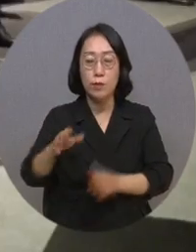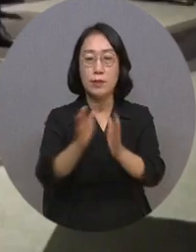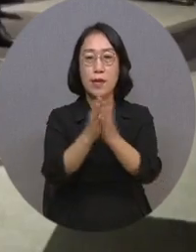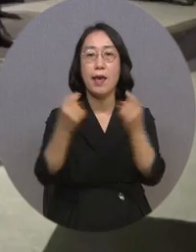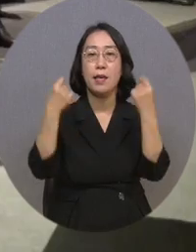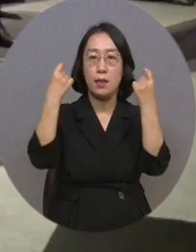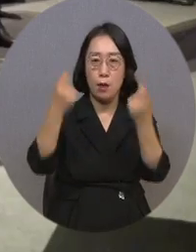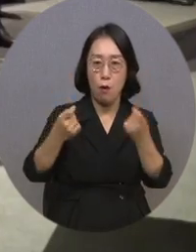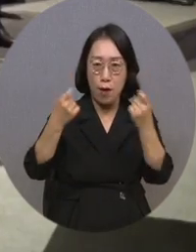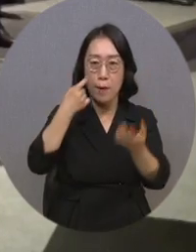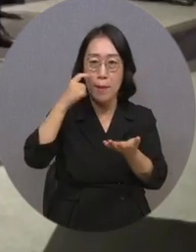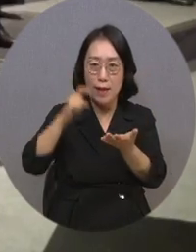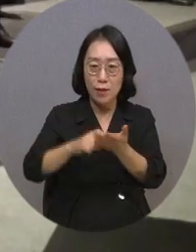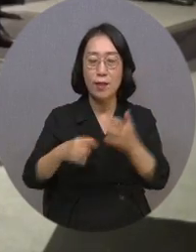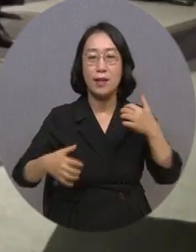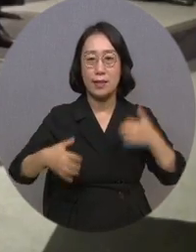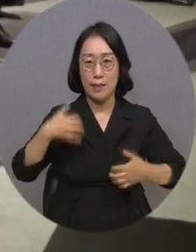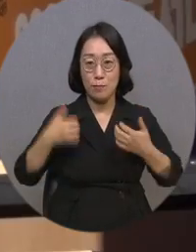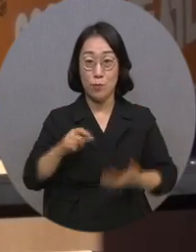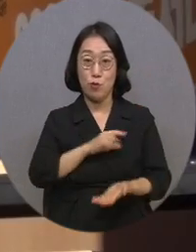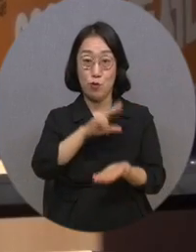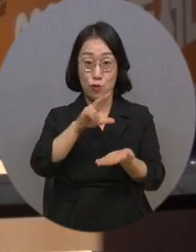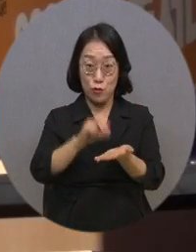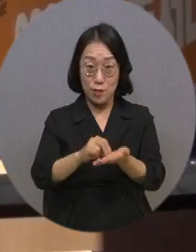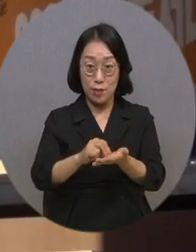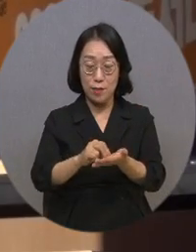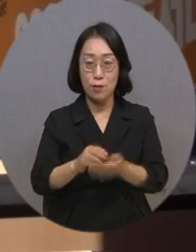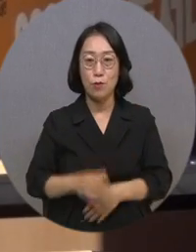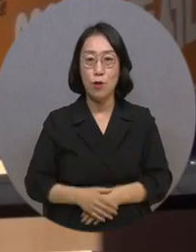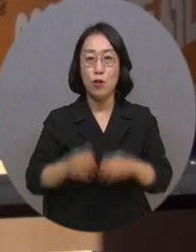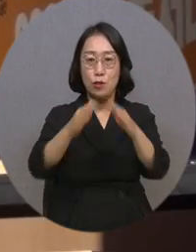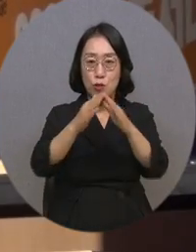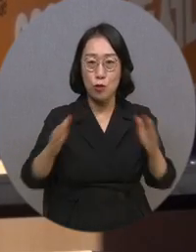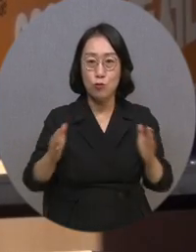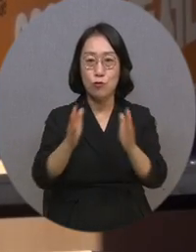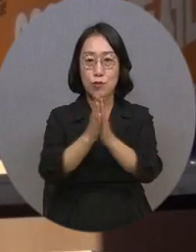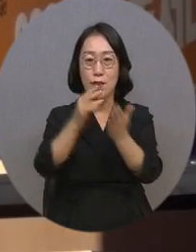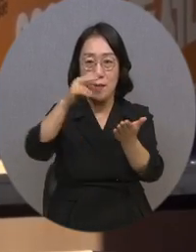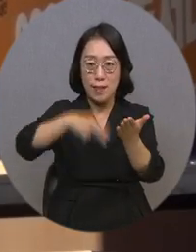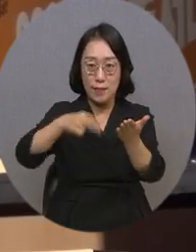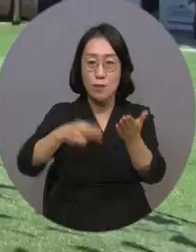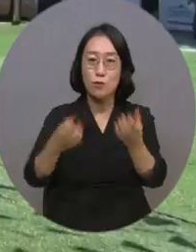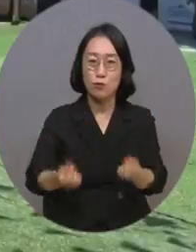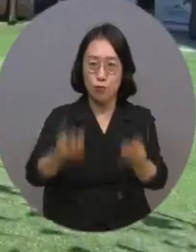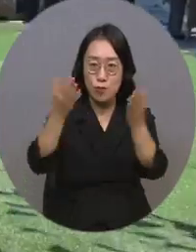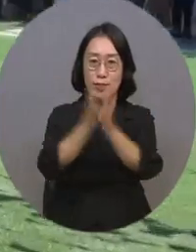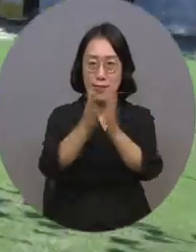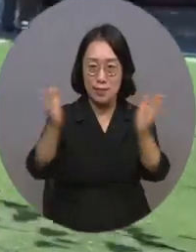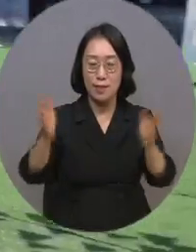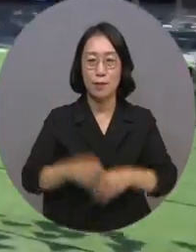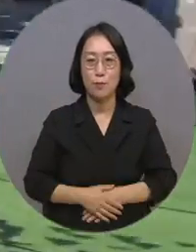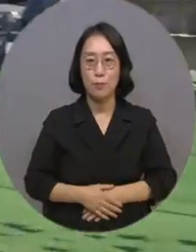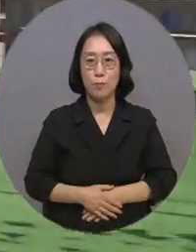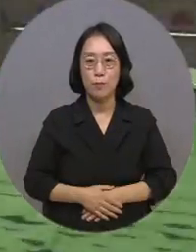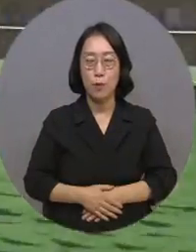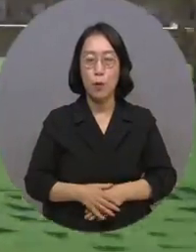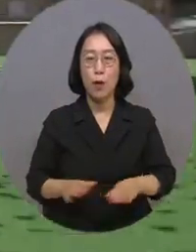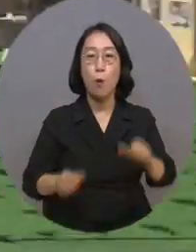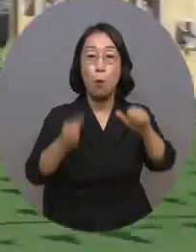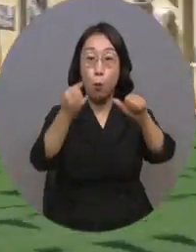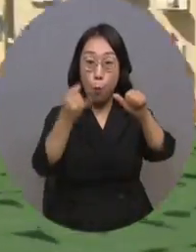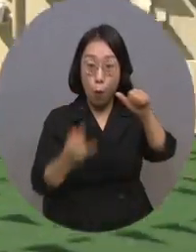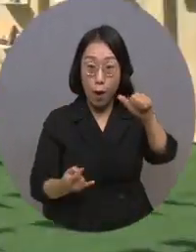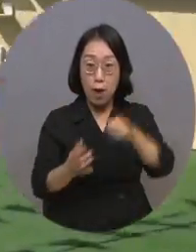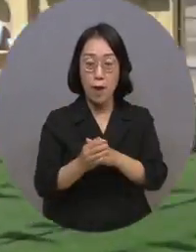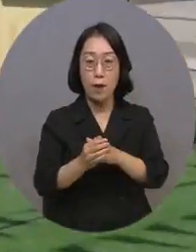여행, 발견하는 기쁨이라는 주제로 2022 전주 독서대전을 개최했습니다. 올해로 다섯 번째를